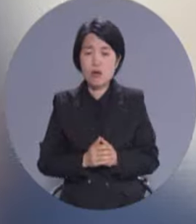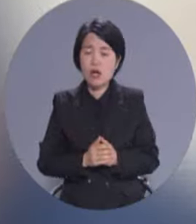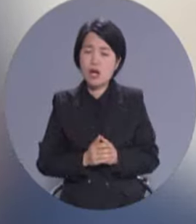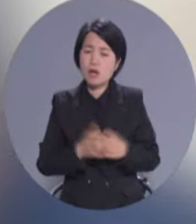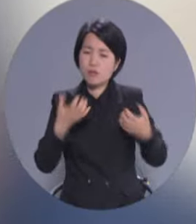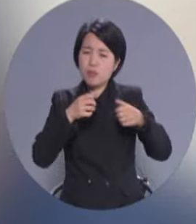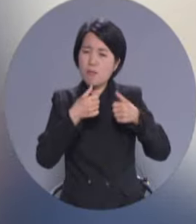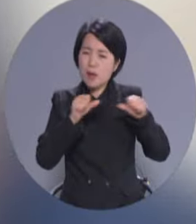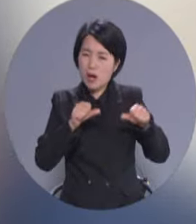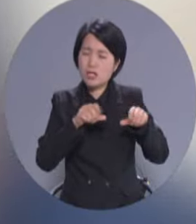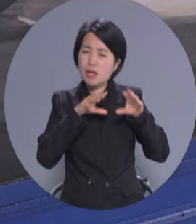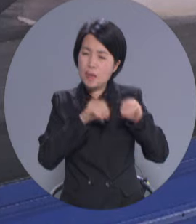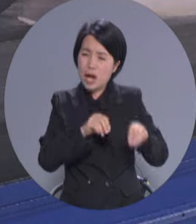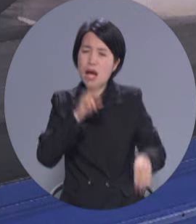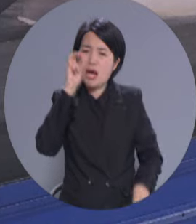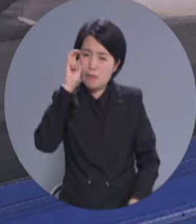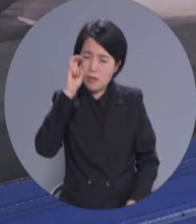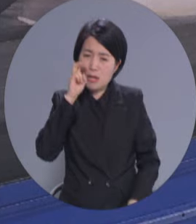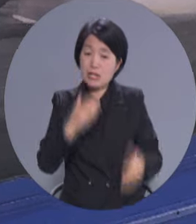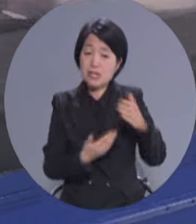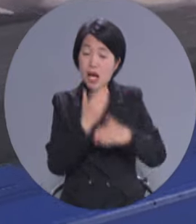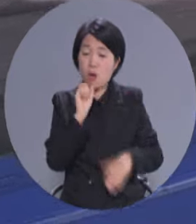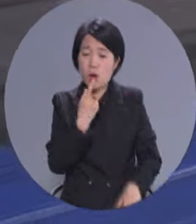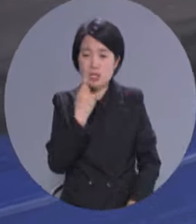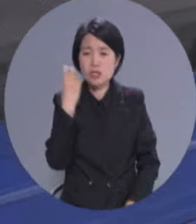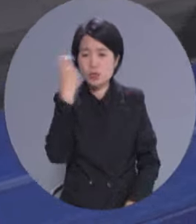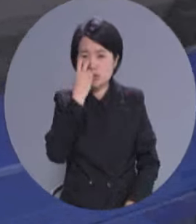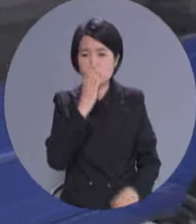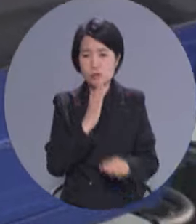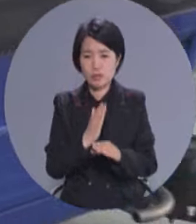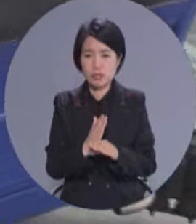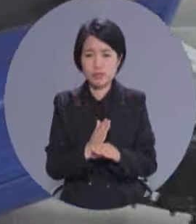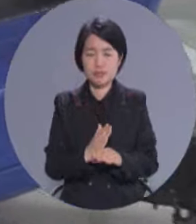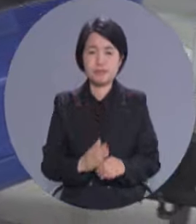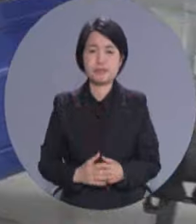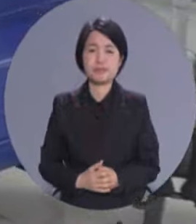파손에 따른 멈춤 사고로 보고 정확한 사고 원인을 조사 중입니다 m